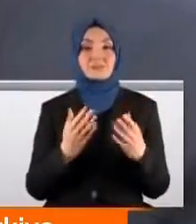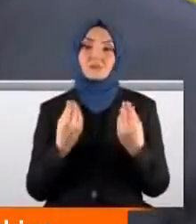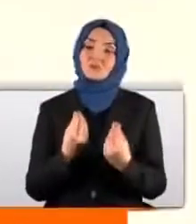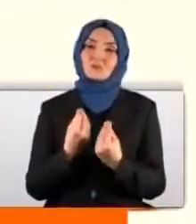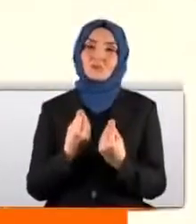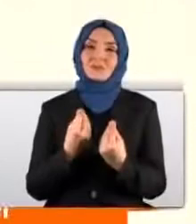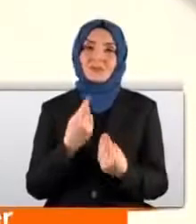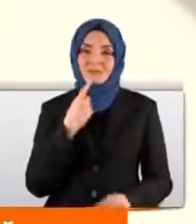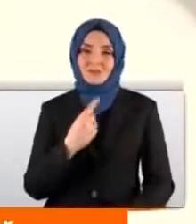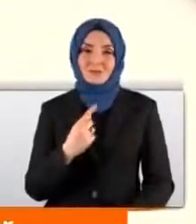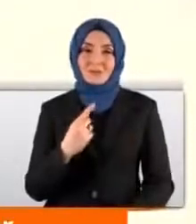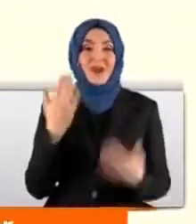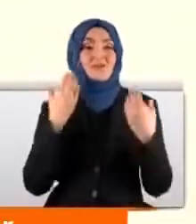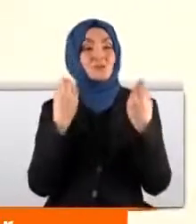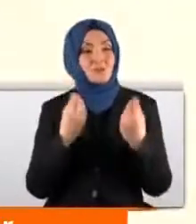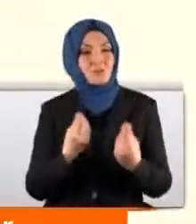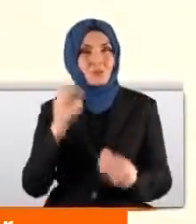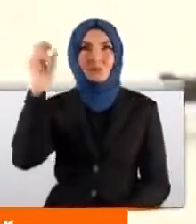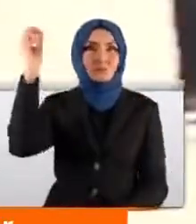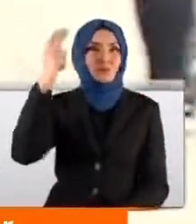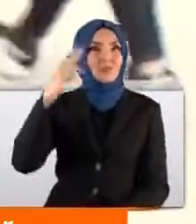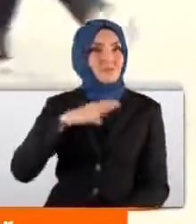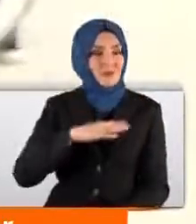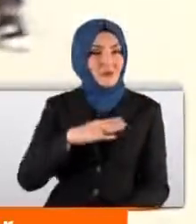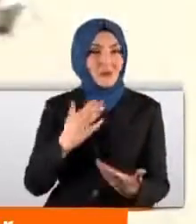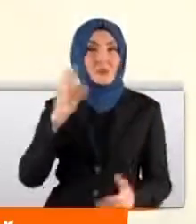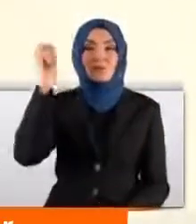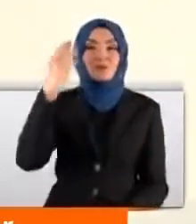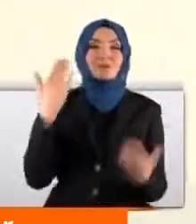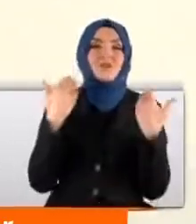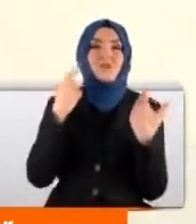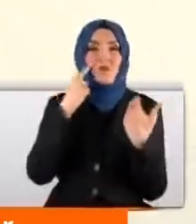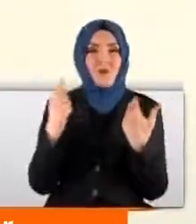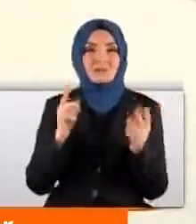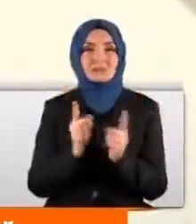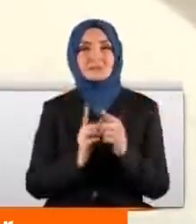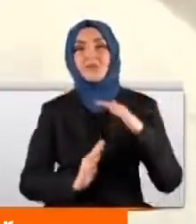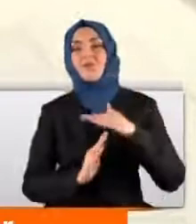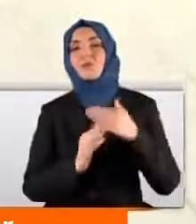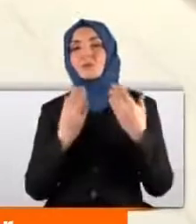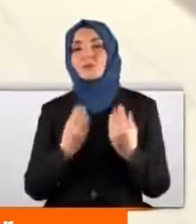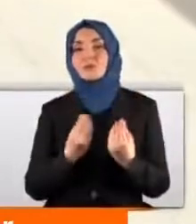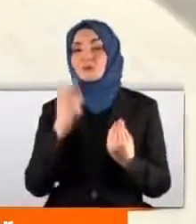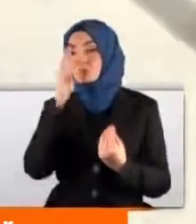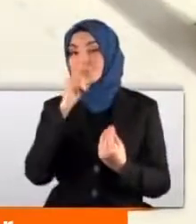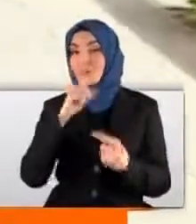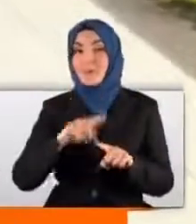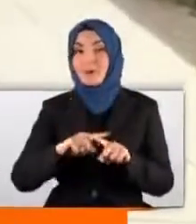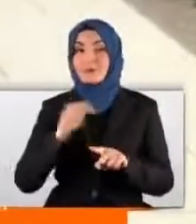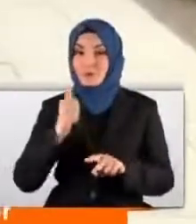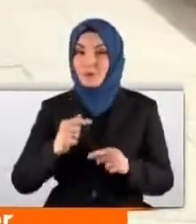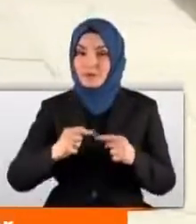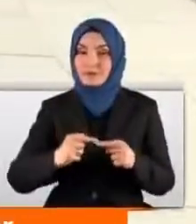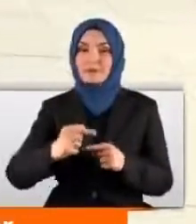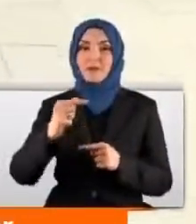Değerlendirelim dedik. Hava çok güzel. Güneş tepemizde ama bu güneşli havalara kısa bir mola vereceğiz. Çünkü pazardan itibaren yağmur